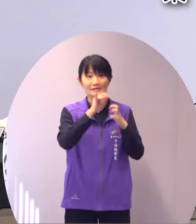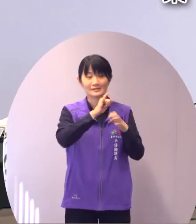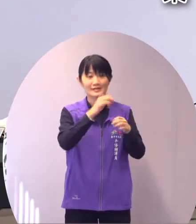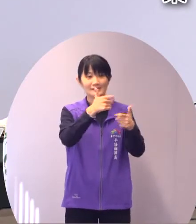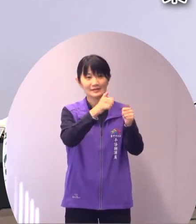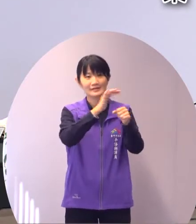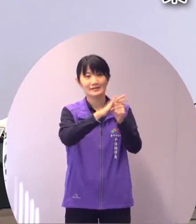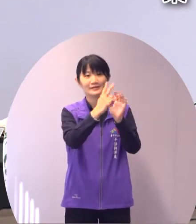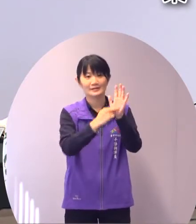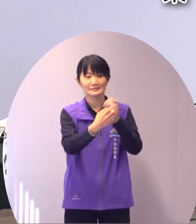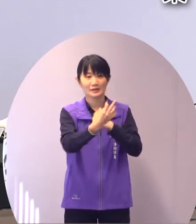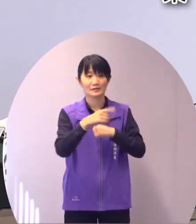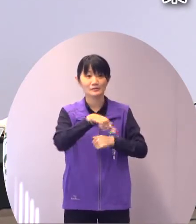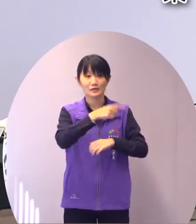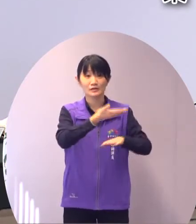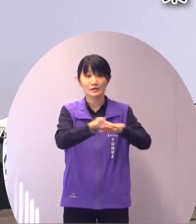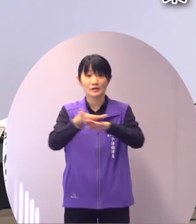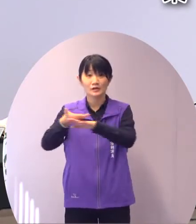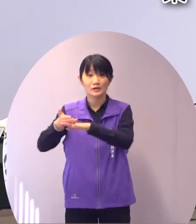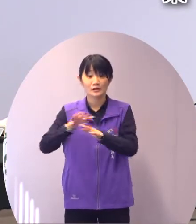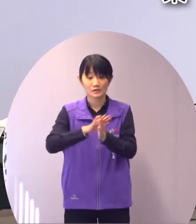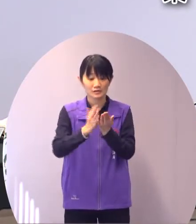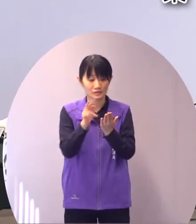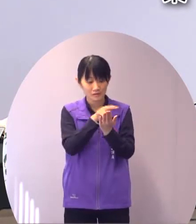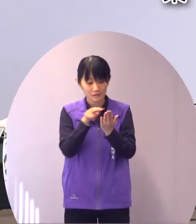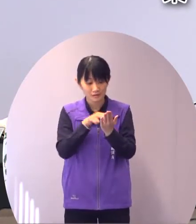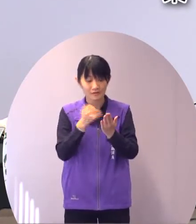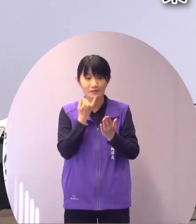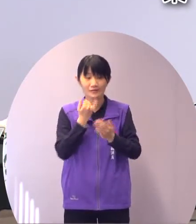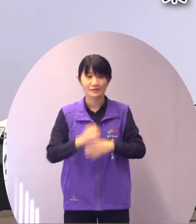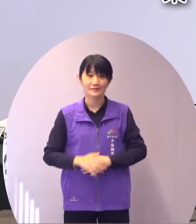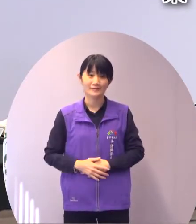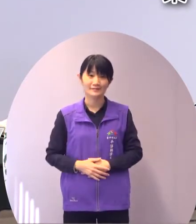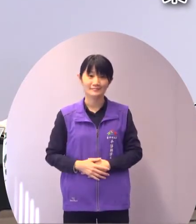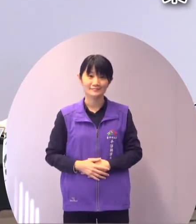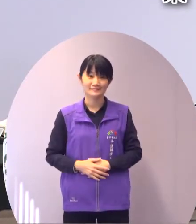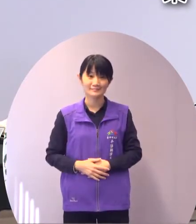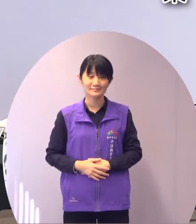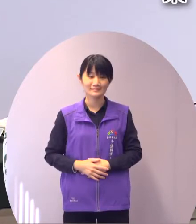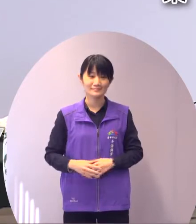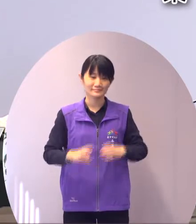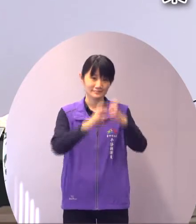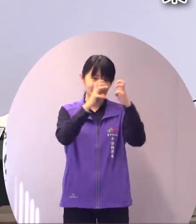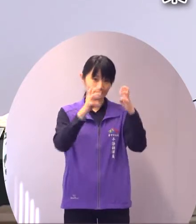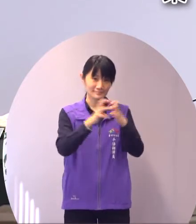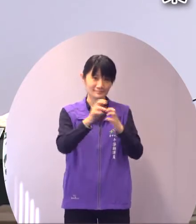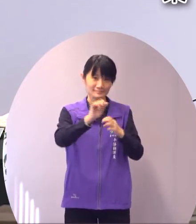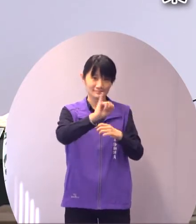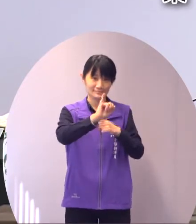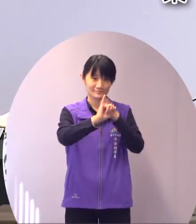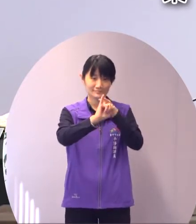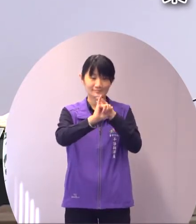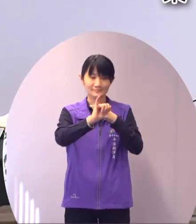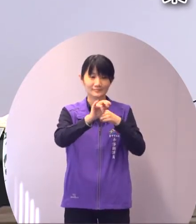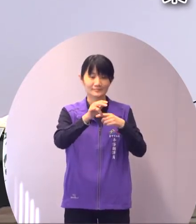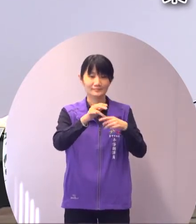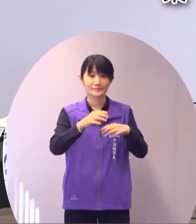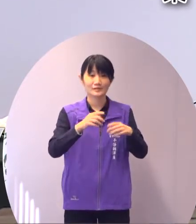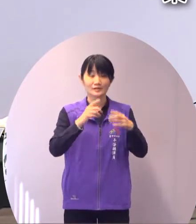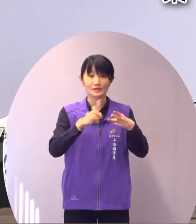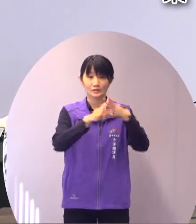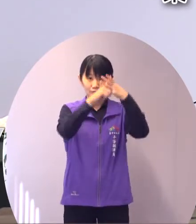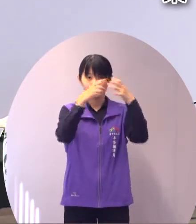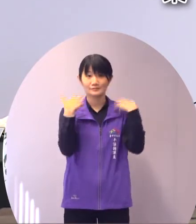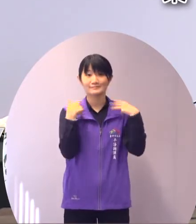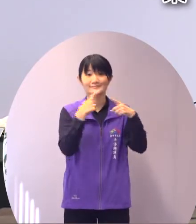哈，那请大家参阅。那杨祖密，好，杨欣怡杨祖密是我们原民会新任的主